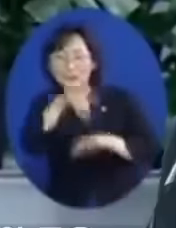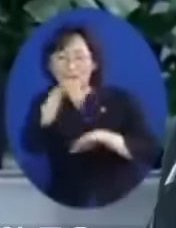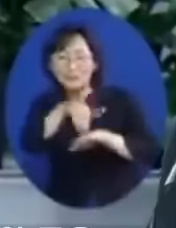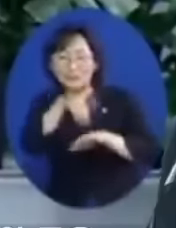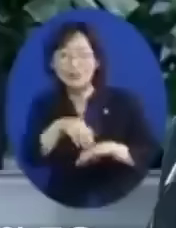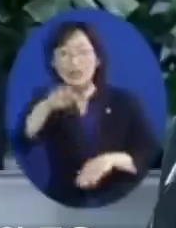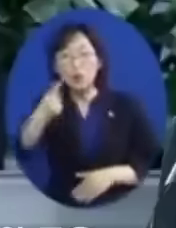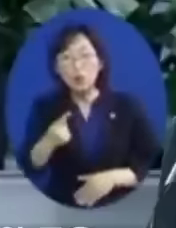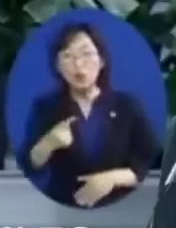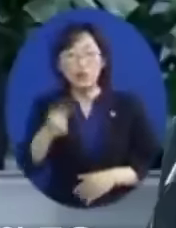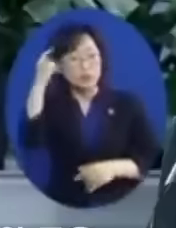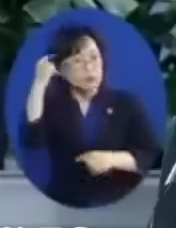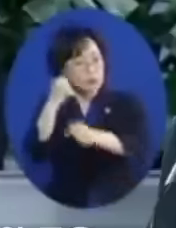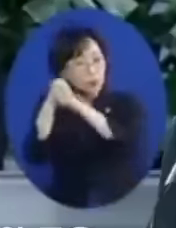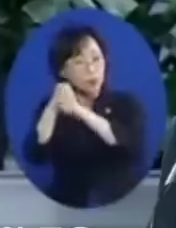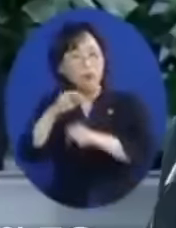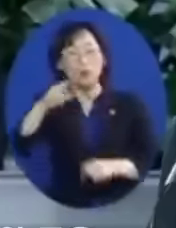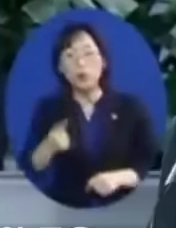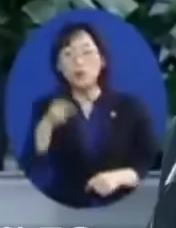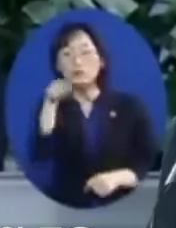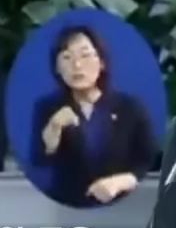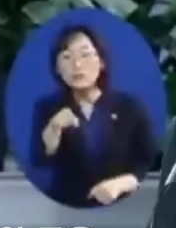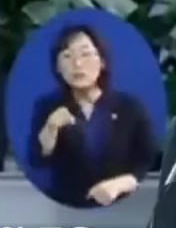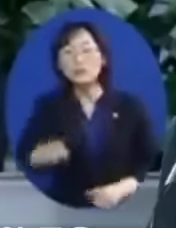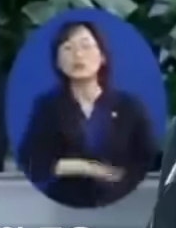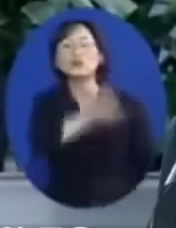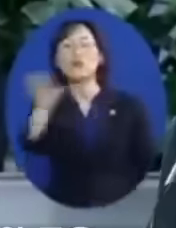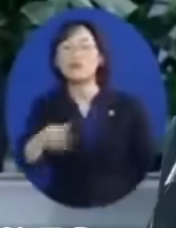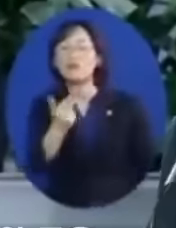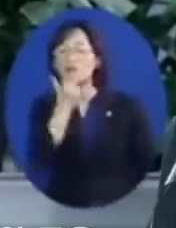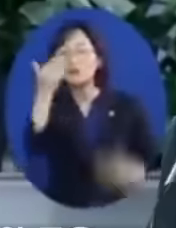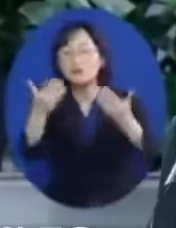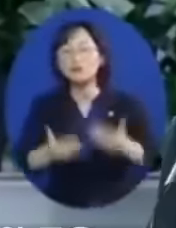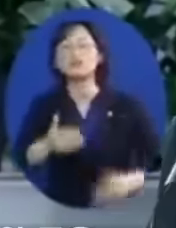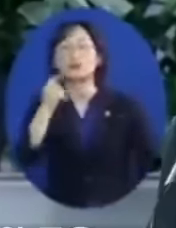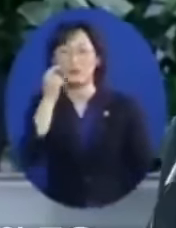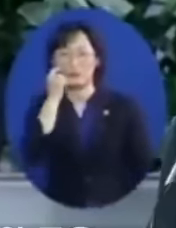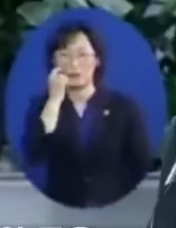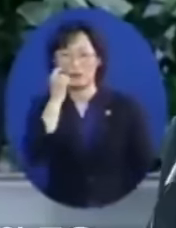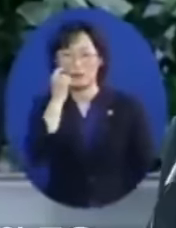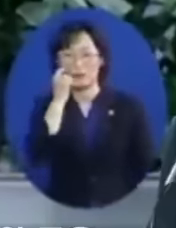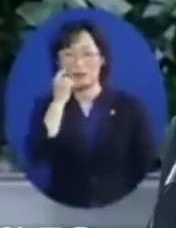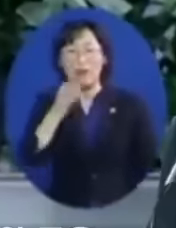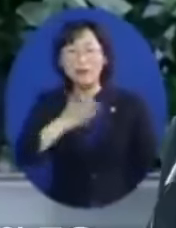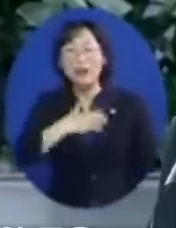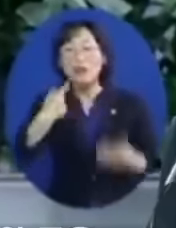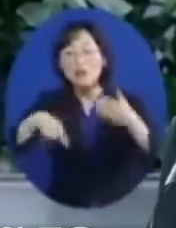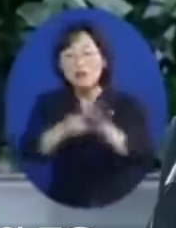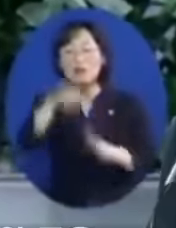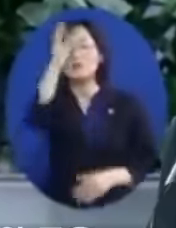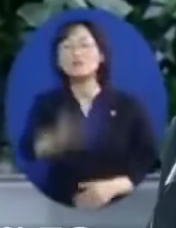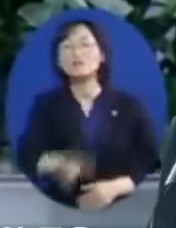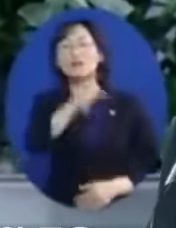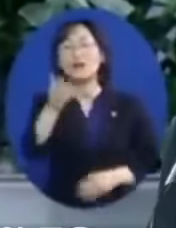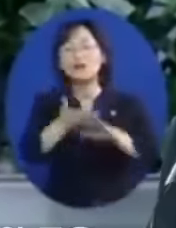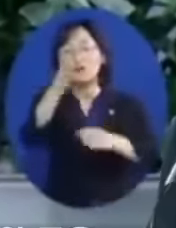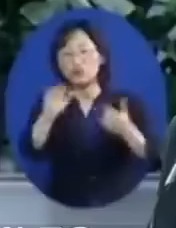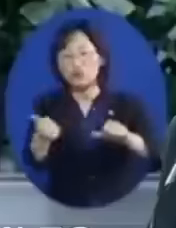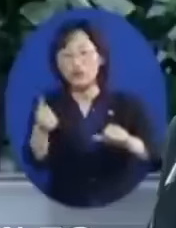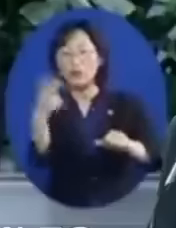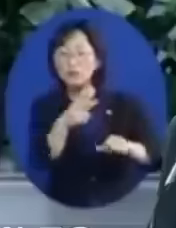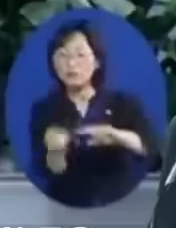닦아도, 연구를 해도 그것은 우리에게 생명을 주지는 못합니다. 날 위해서 십자가에 죽었다가